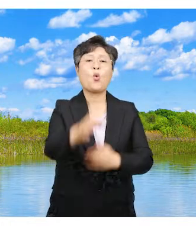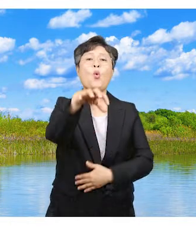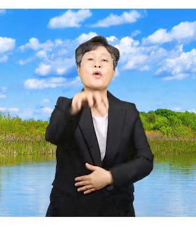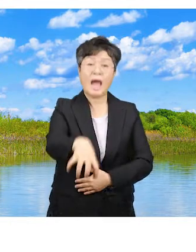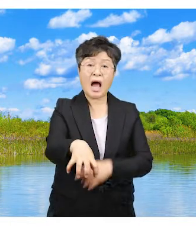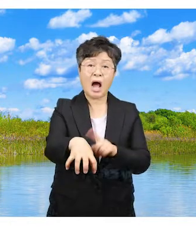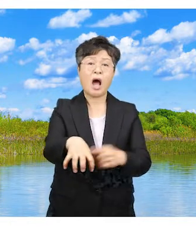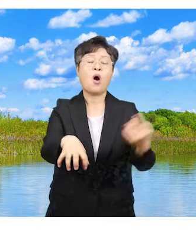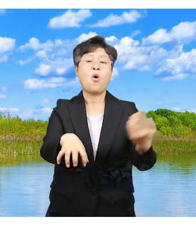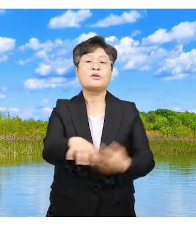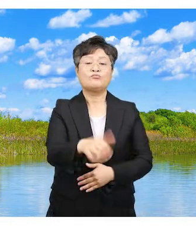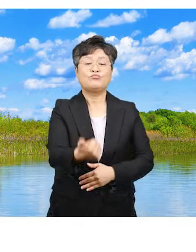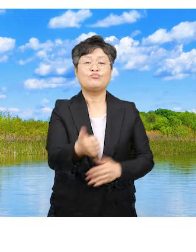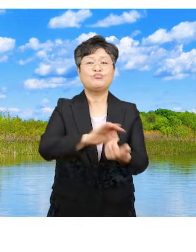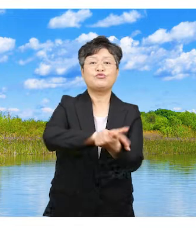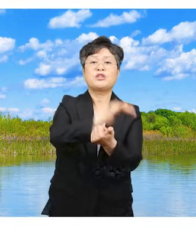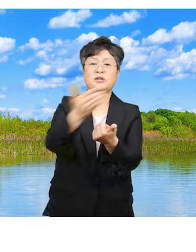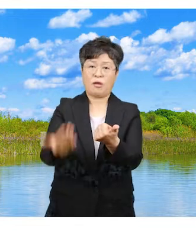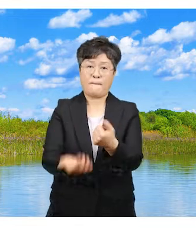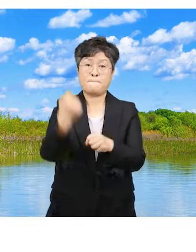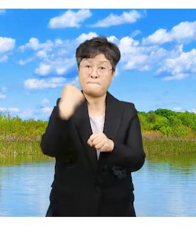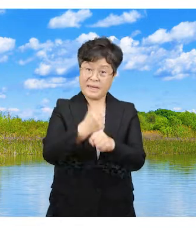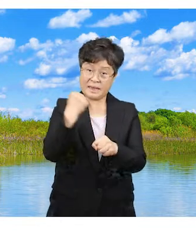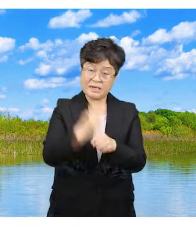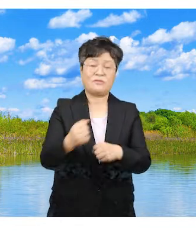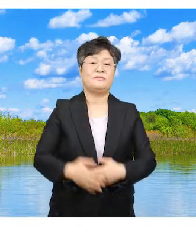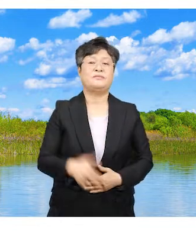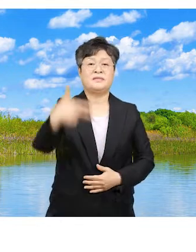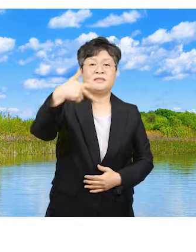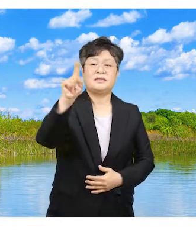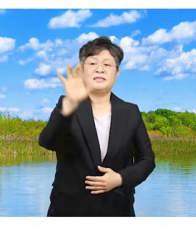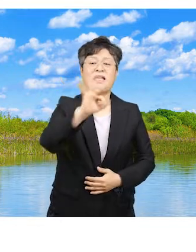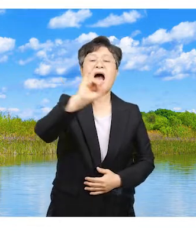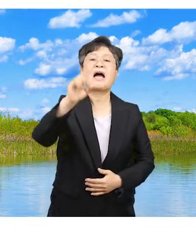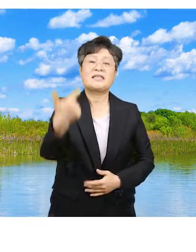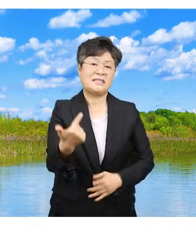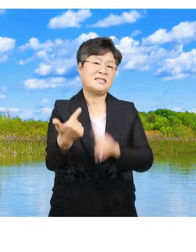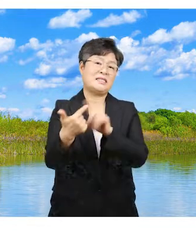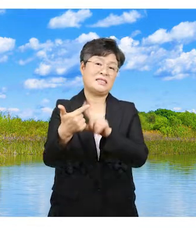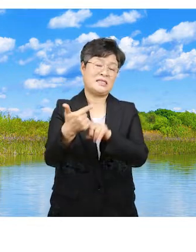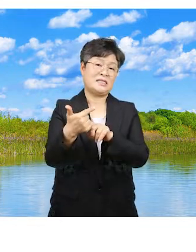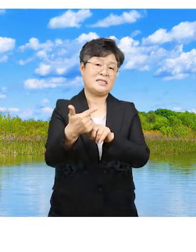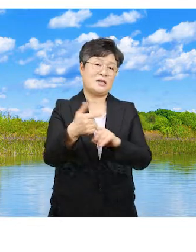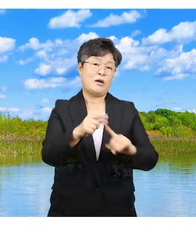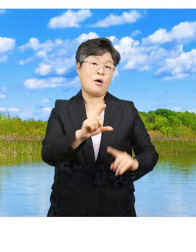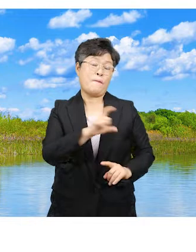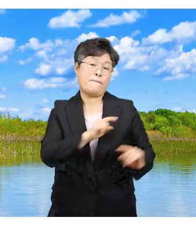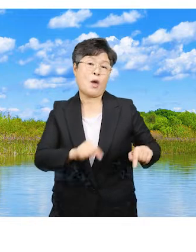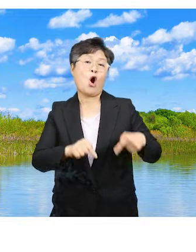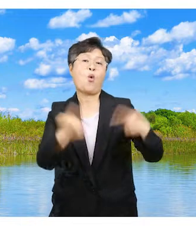수원에 자리를 잡게 되죠. 세종 때 들어와서 장인이었던 시몬 선생님을 명예를 회복을